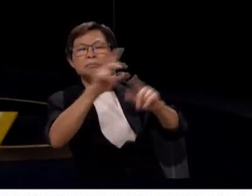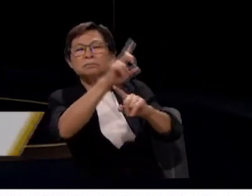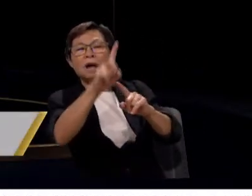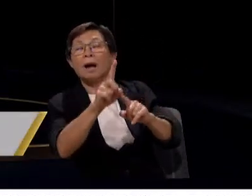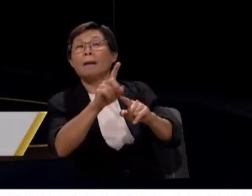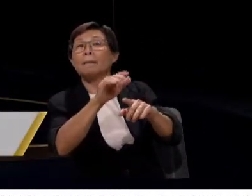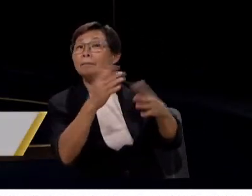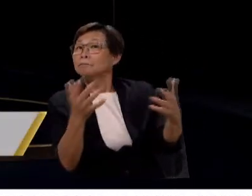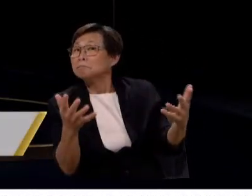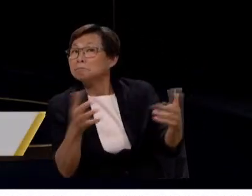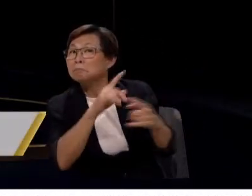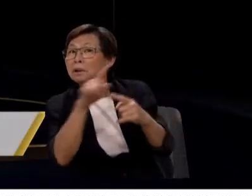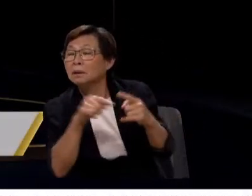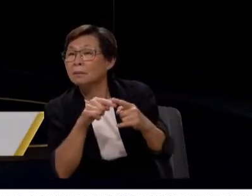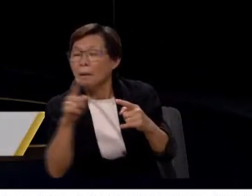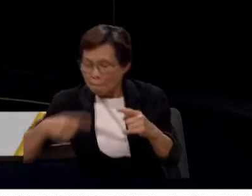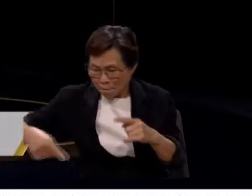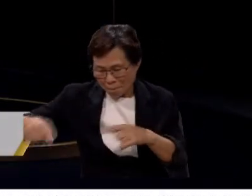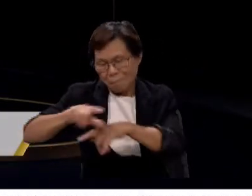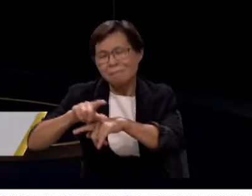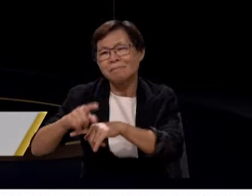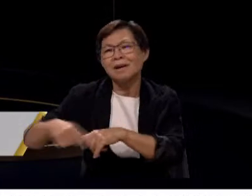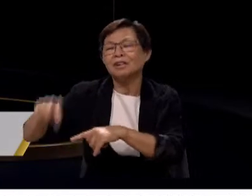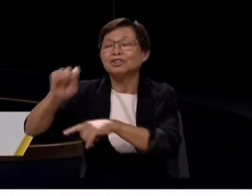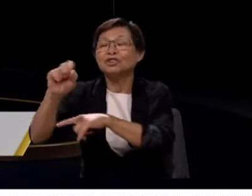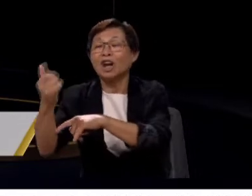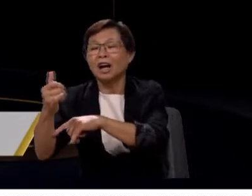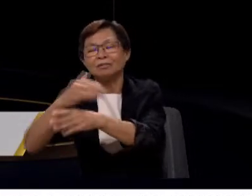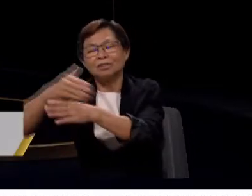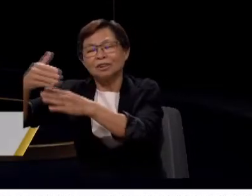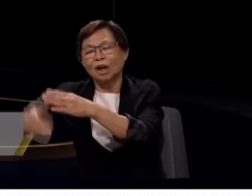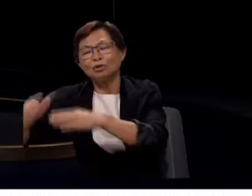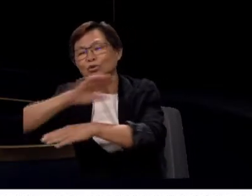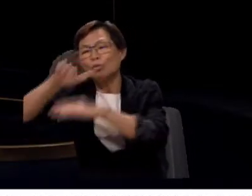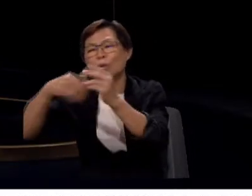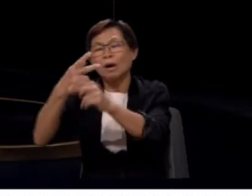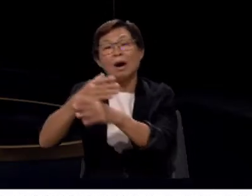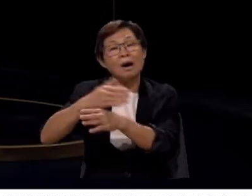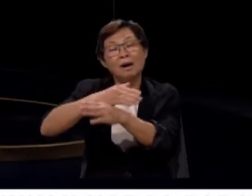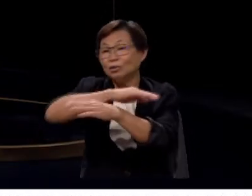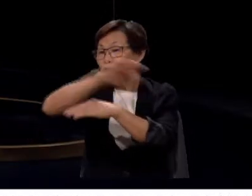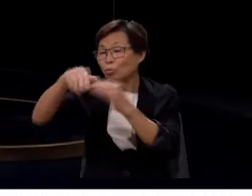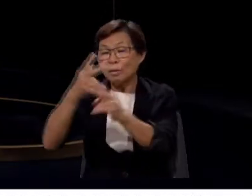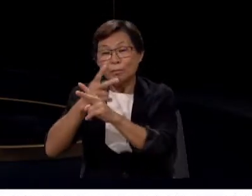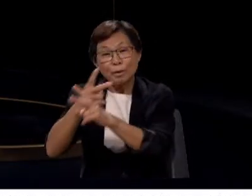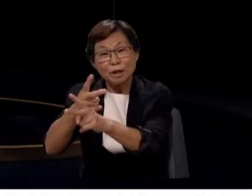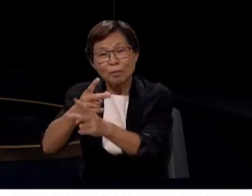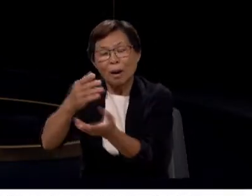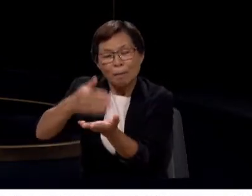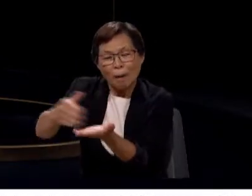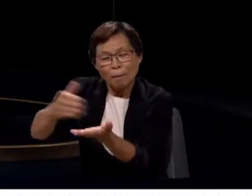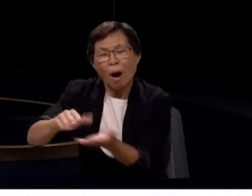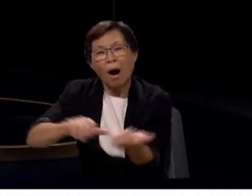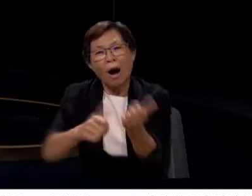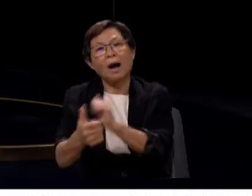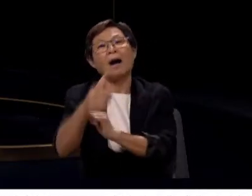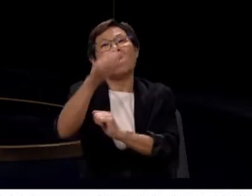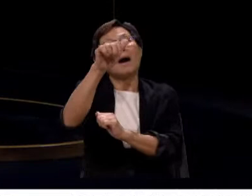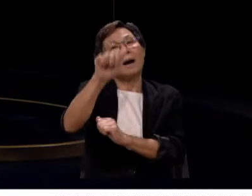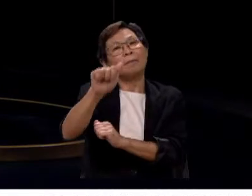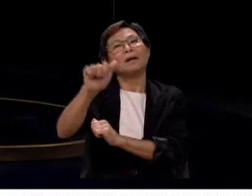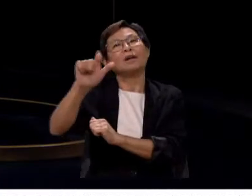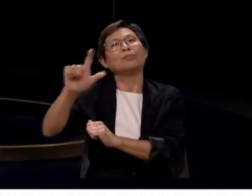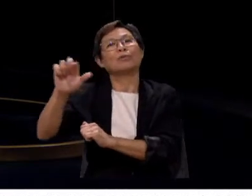adalah tarif megatop fase sesuaikan baliklah keseluruhan pinjaman itu akan ditanggung oleh Amanah lubukraya